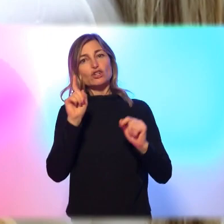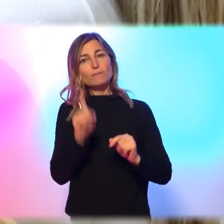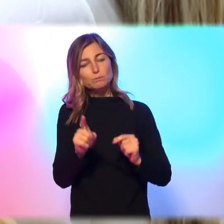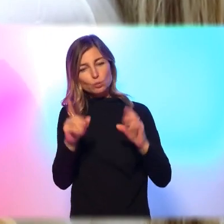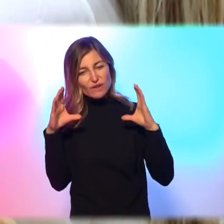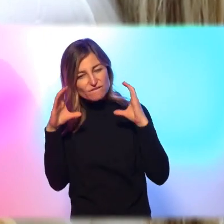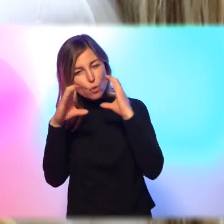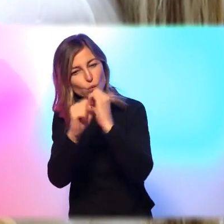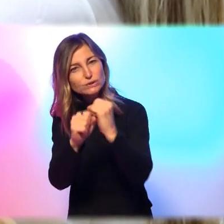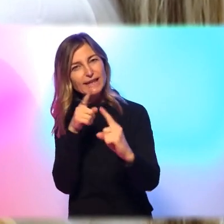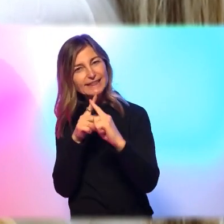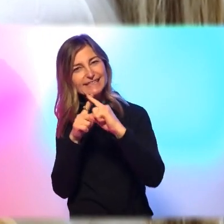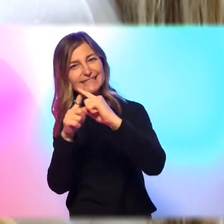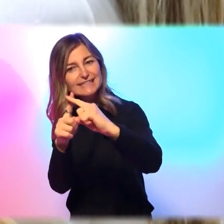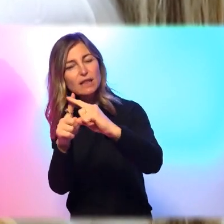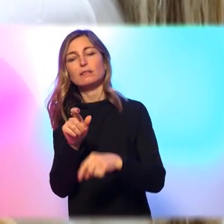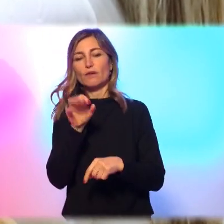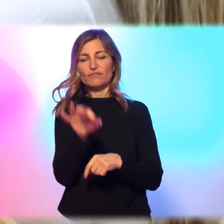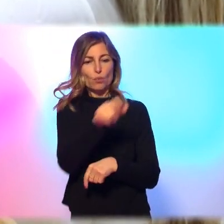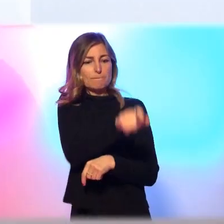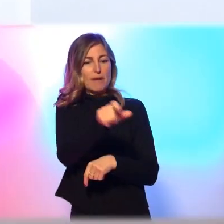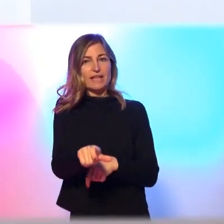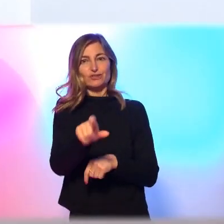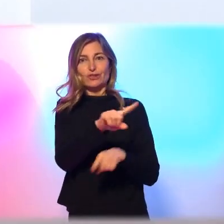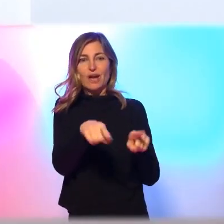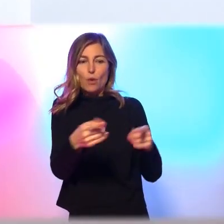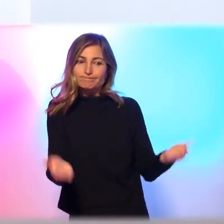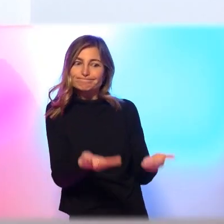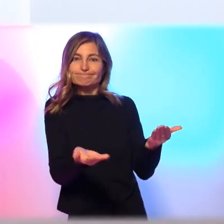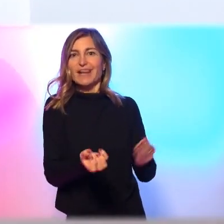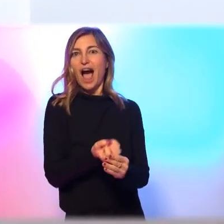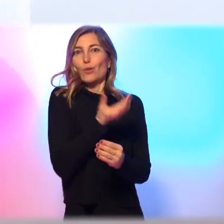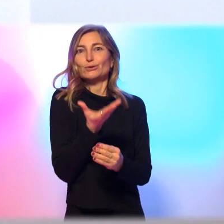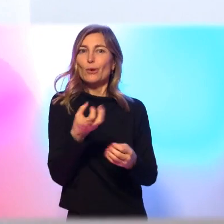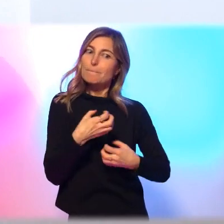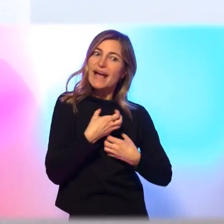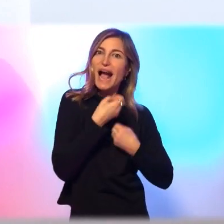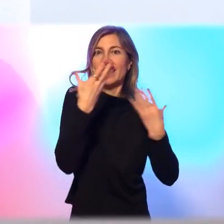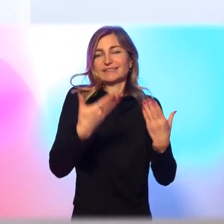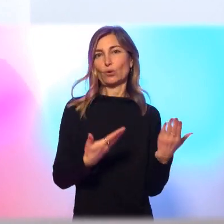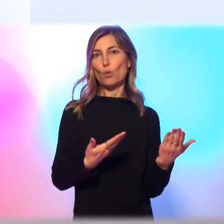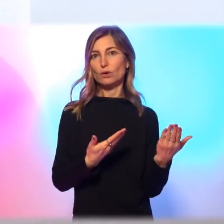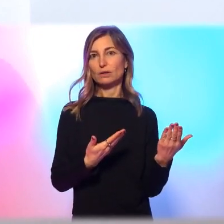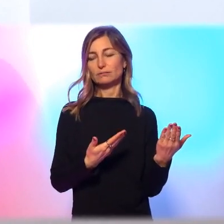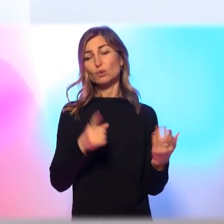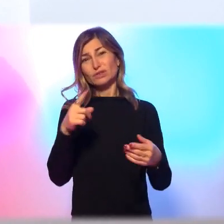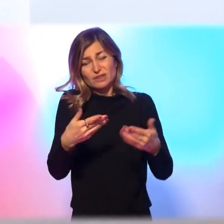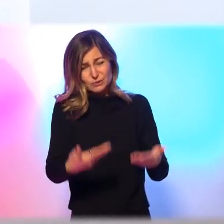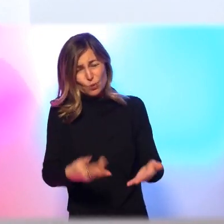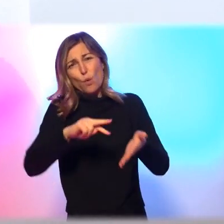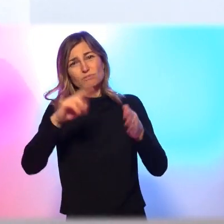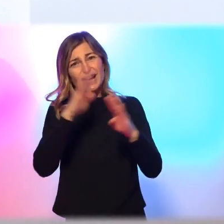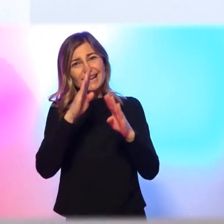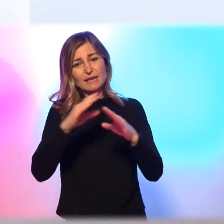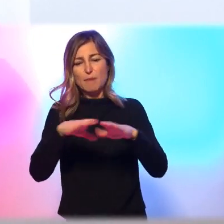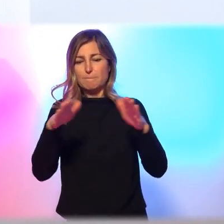eine Gesellschaft auch auf ein Ziel fokussiert wird. Und für dieses Ziel gibt es Etappenziele und dass man die Leute mitnimmt und auch eine